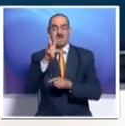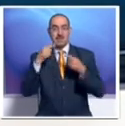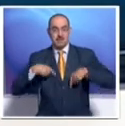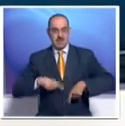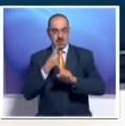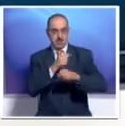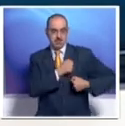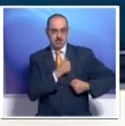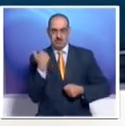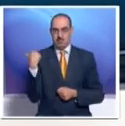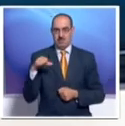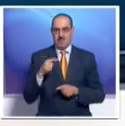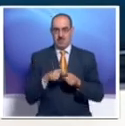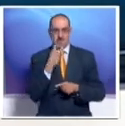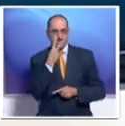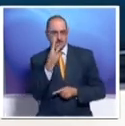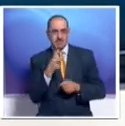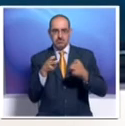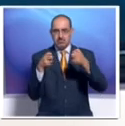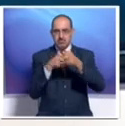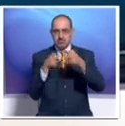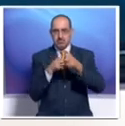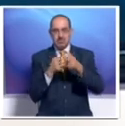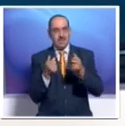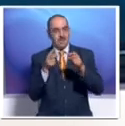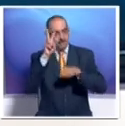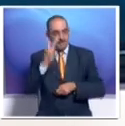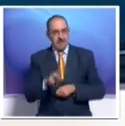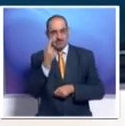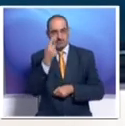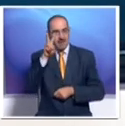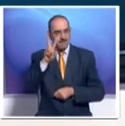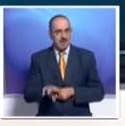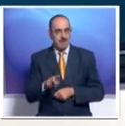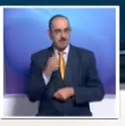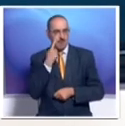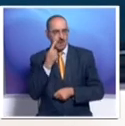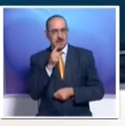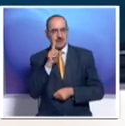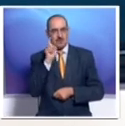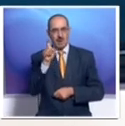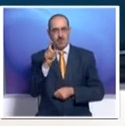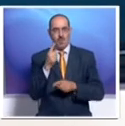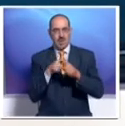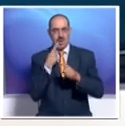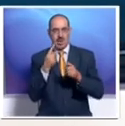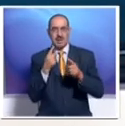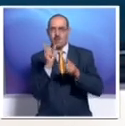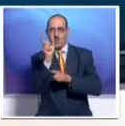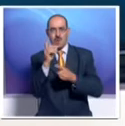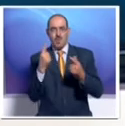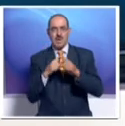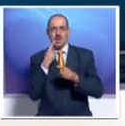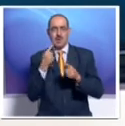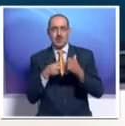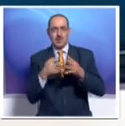أشرف أمس على تنفيذ تمرين بياني بالذخيرة الحية النجم الساطع 2019،